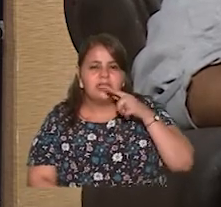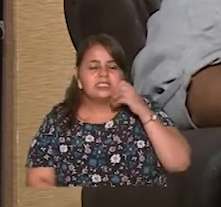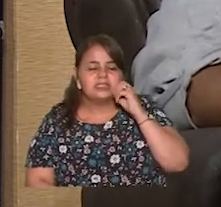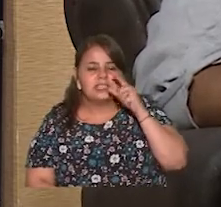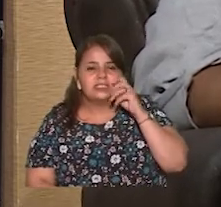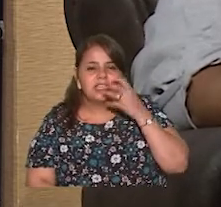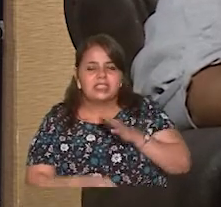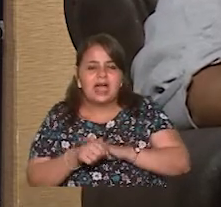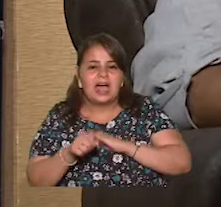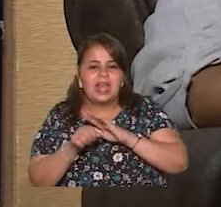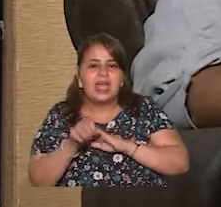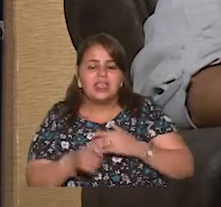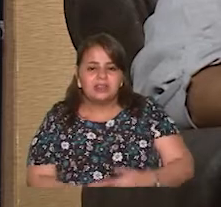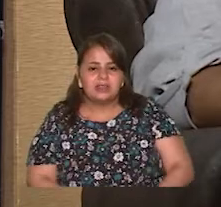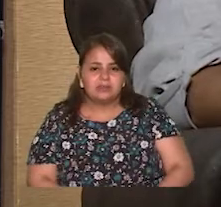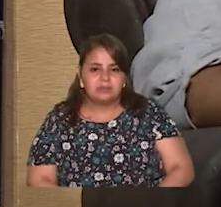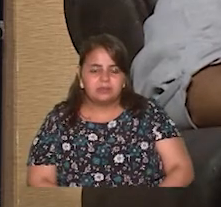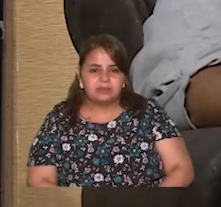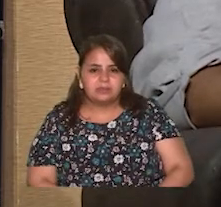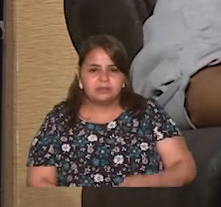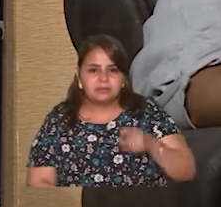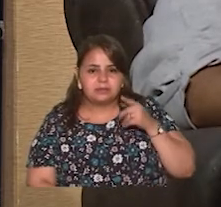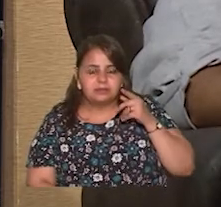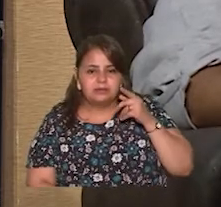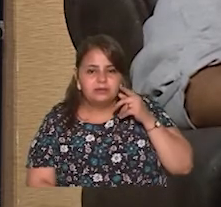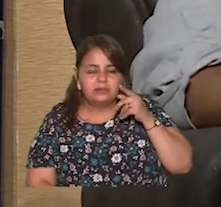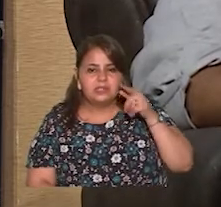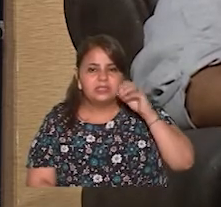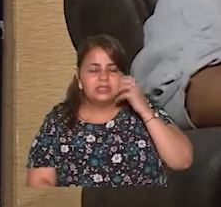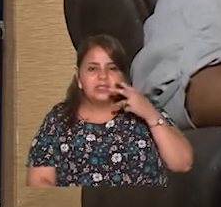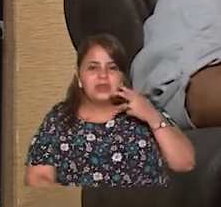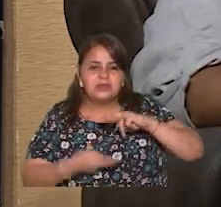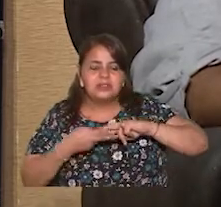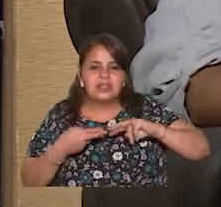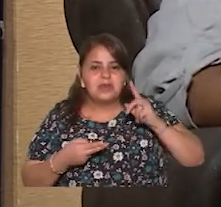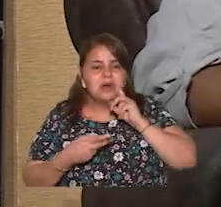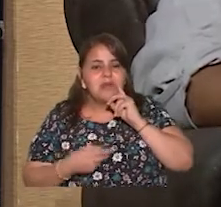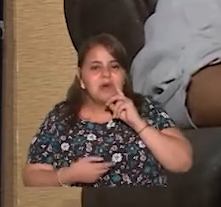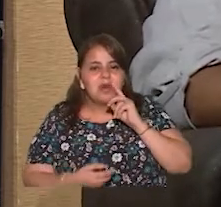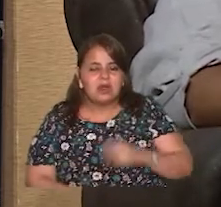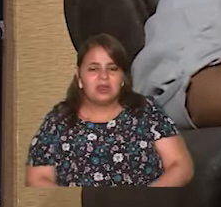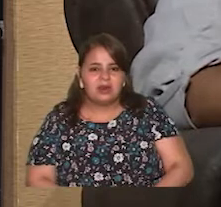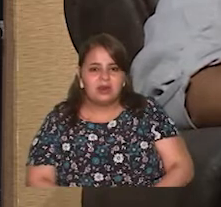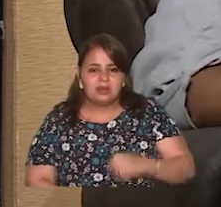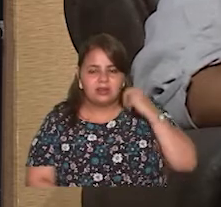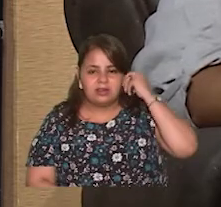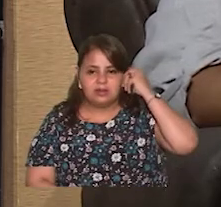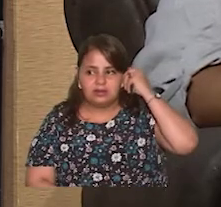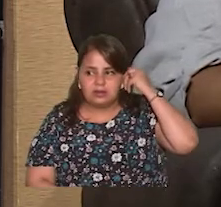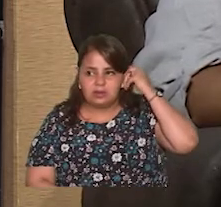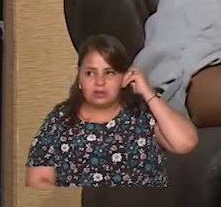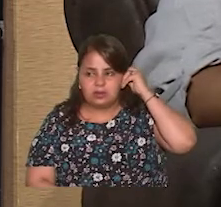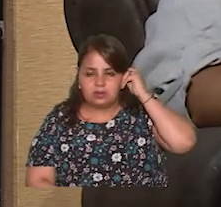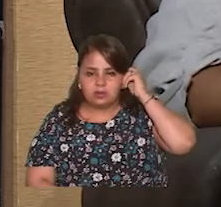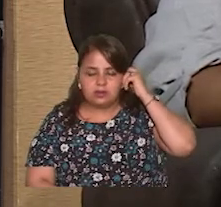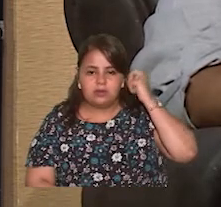حنين، ازاي انت بيشوفك وانت بتصالح مامته بالليل البنت مثلا، عشان تجيب سيره البنت، فتقول اه